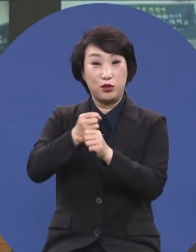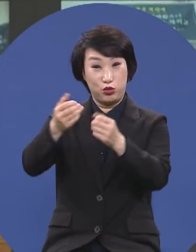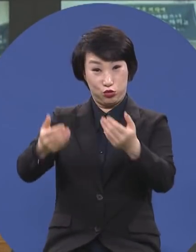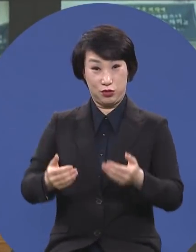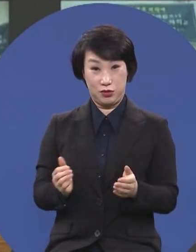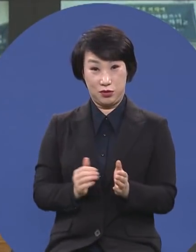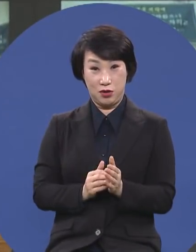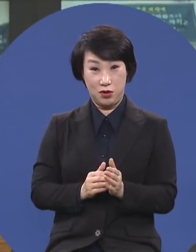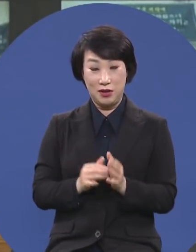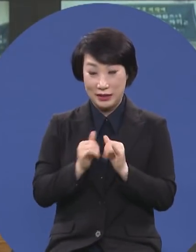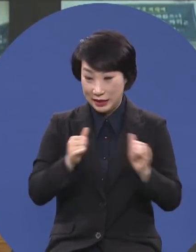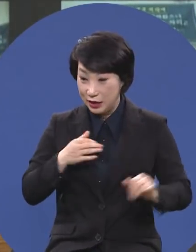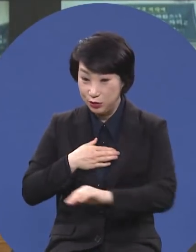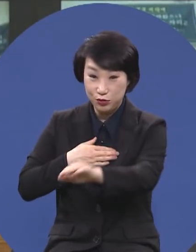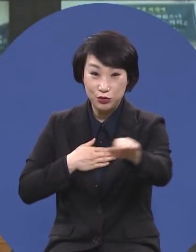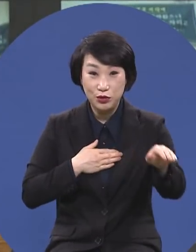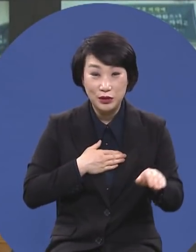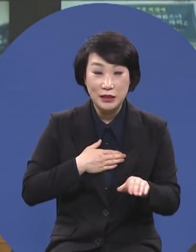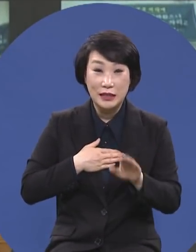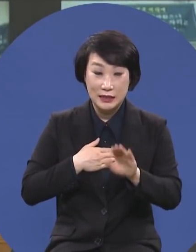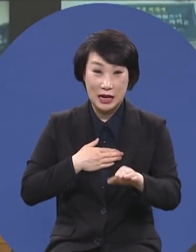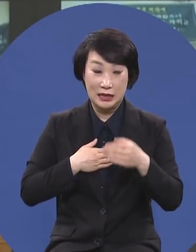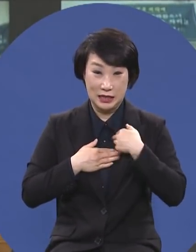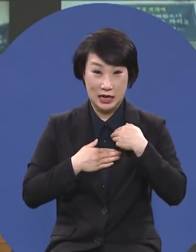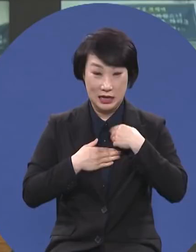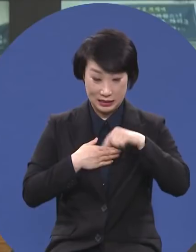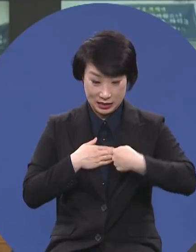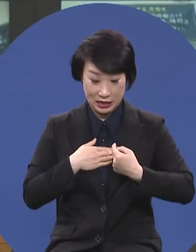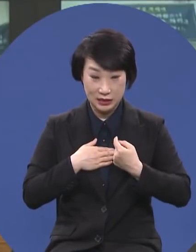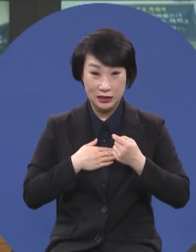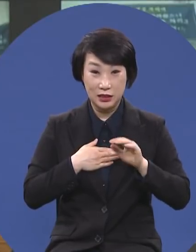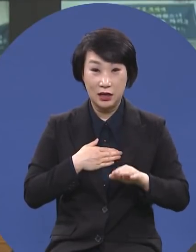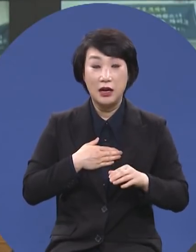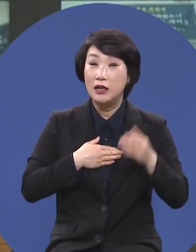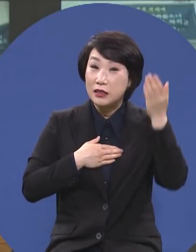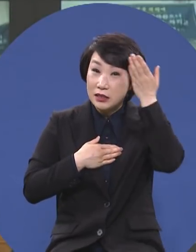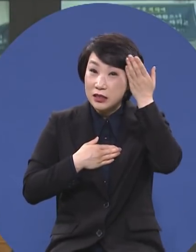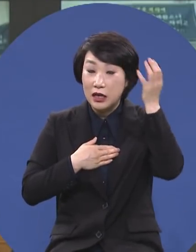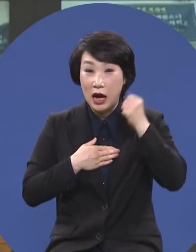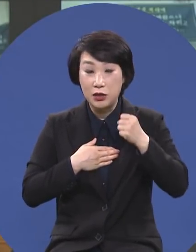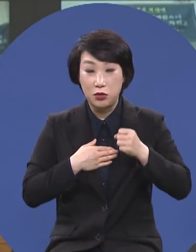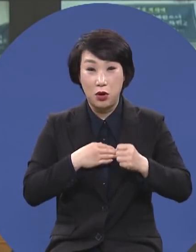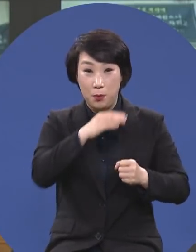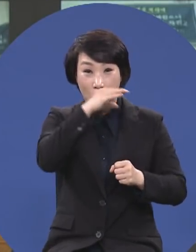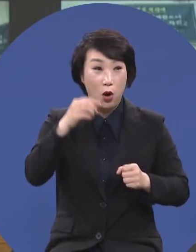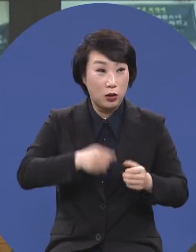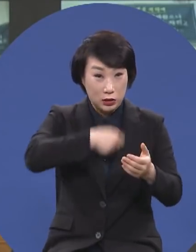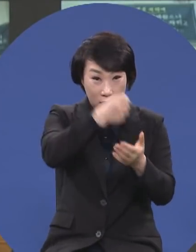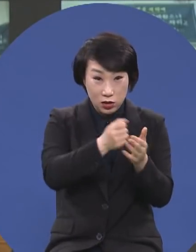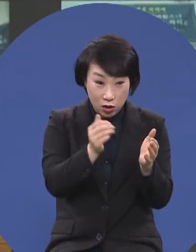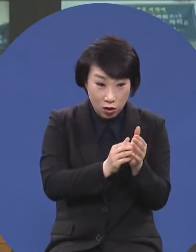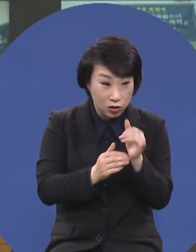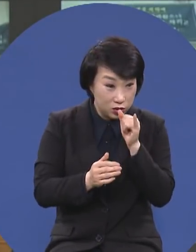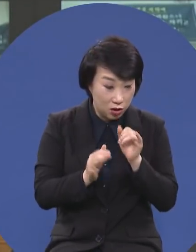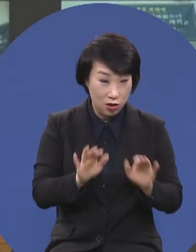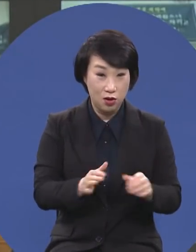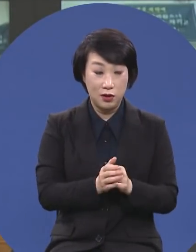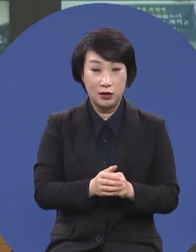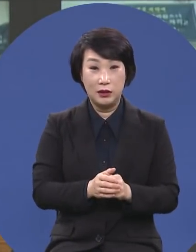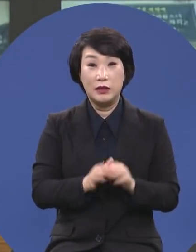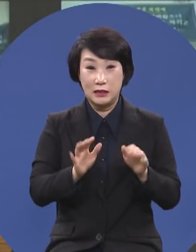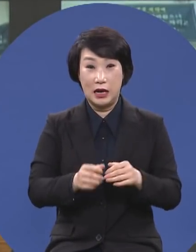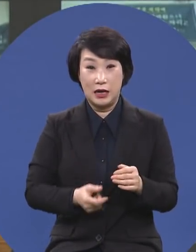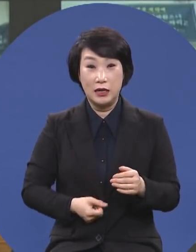창조하셨기에, 인간은 자신의 지성으로 옳다고 판단하면